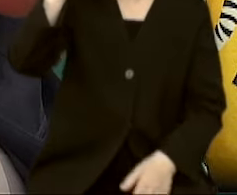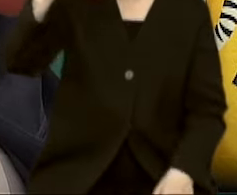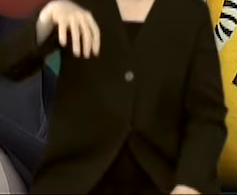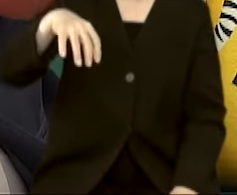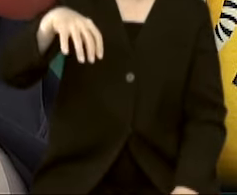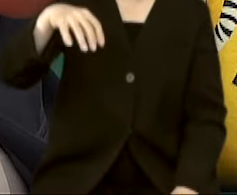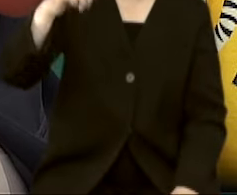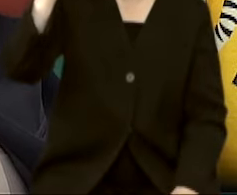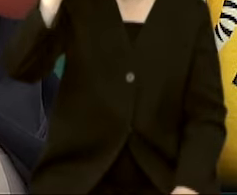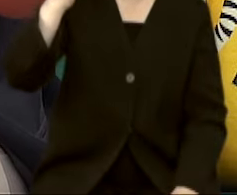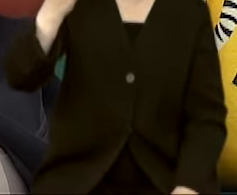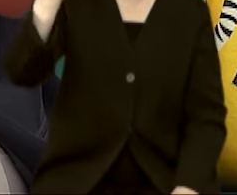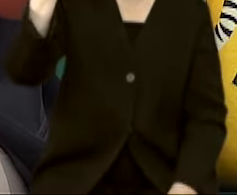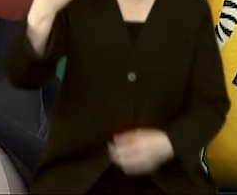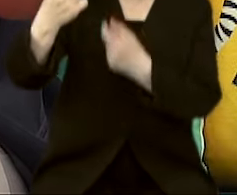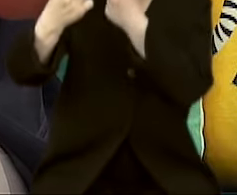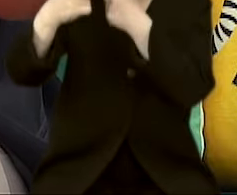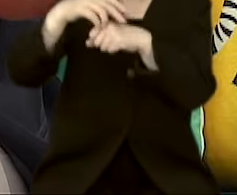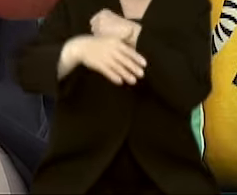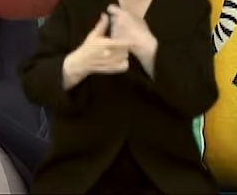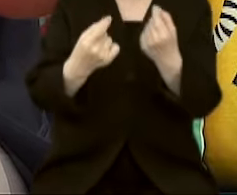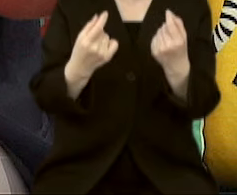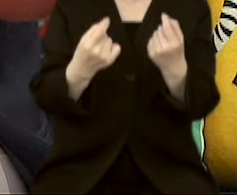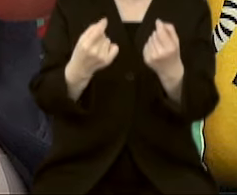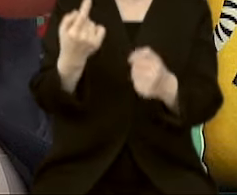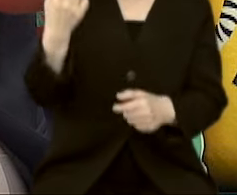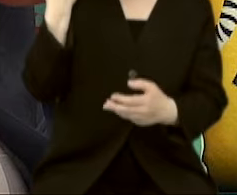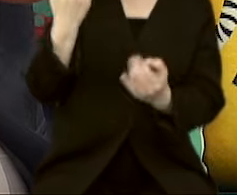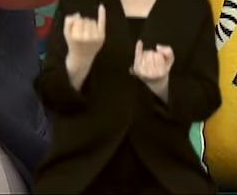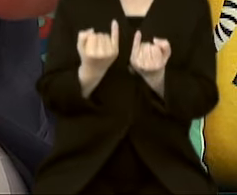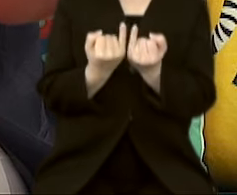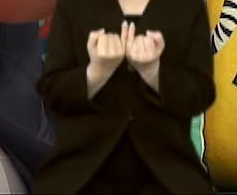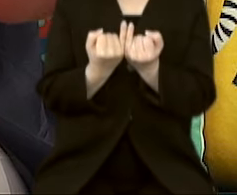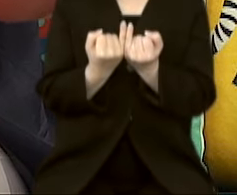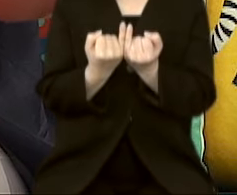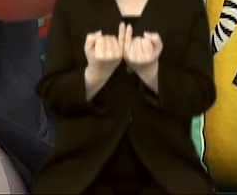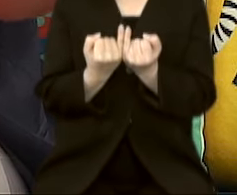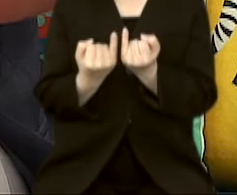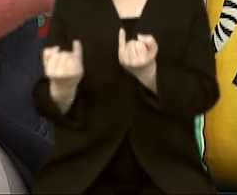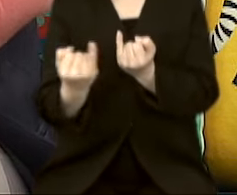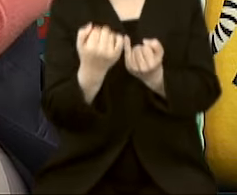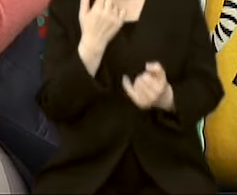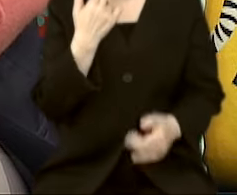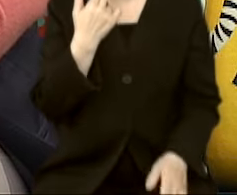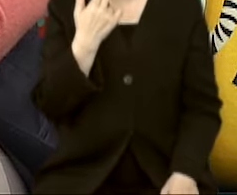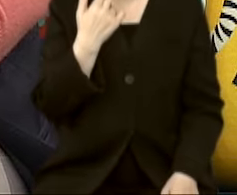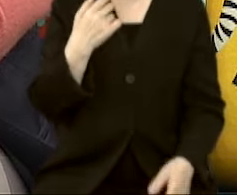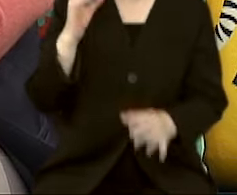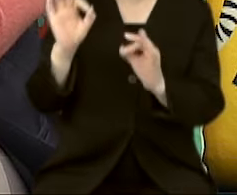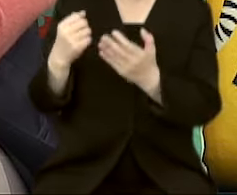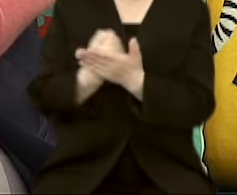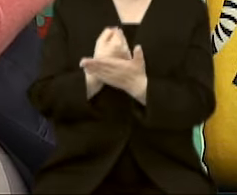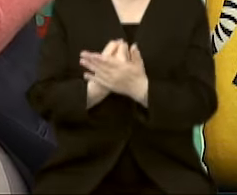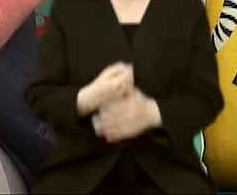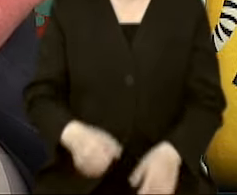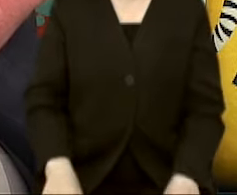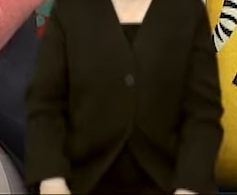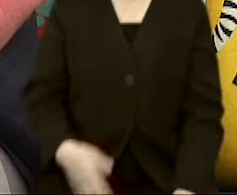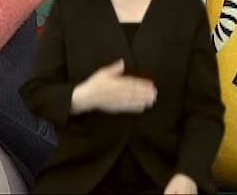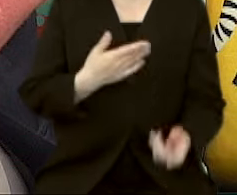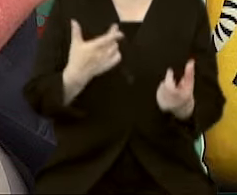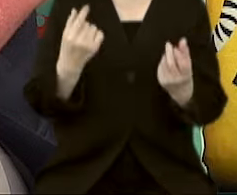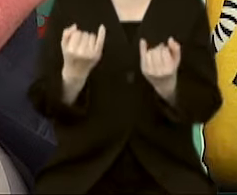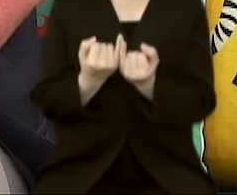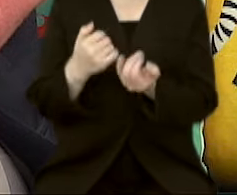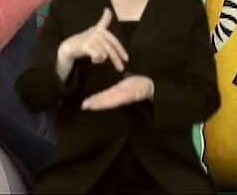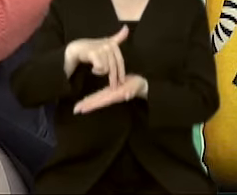아직까지 봉건주의적인 그런 사고를 가지고 있어서 여자분들은 뒤에 있고 앞으로 잘 나오질 않아요. 근데 제가 너무 안타깝잖아요. 저도